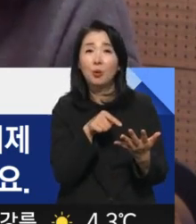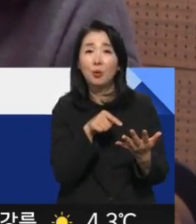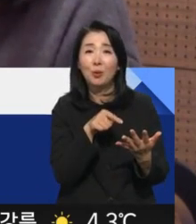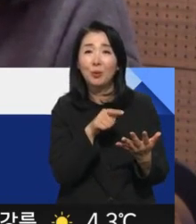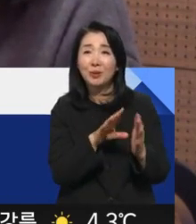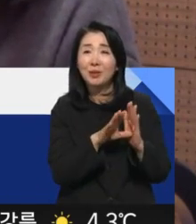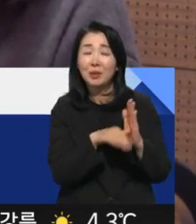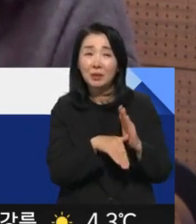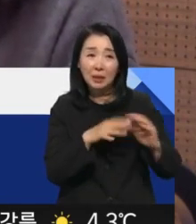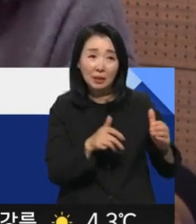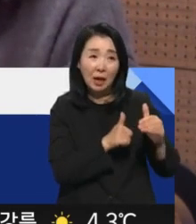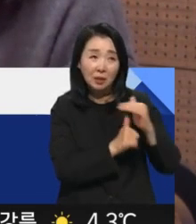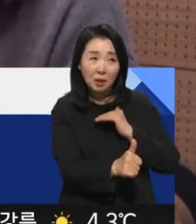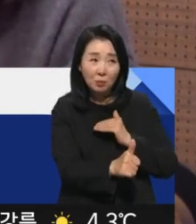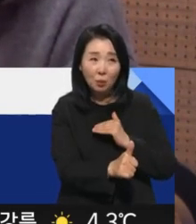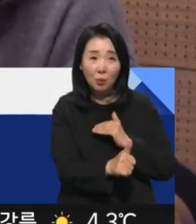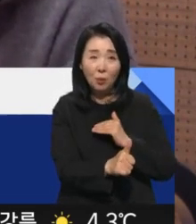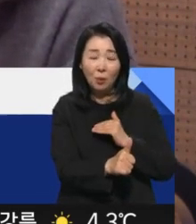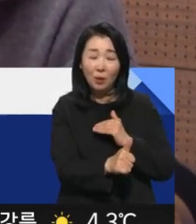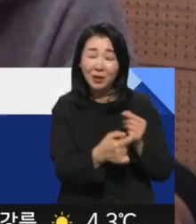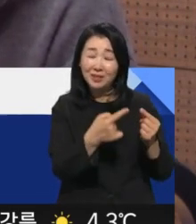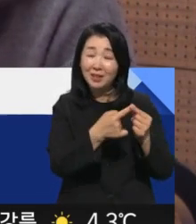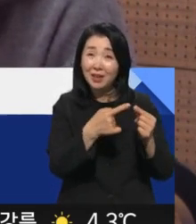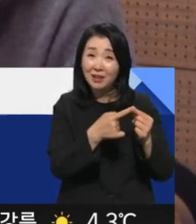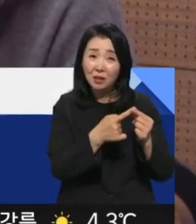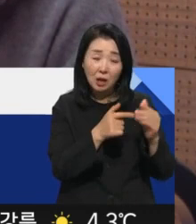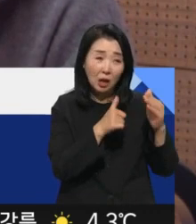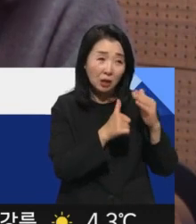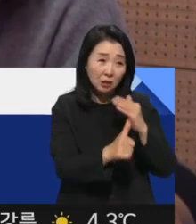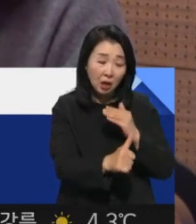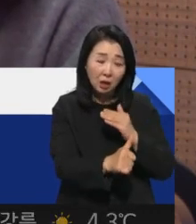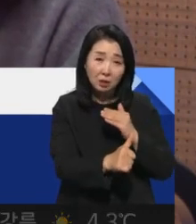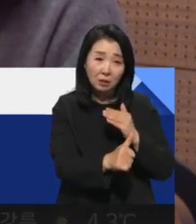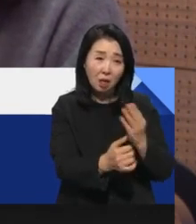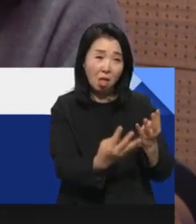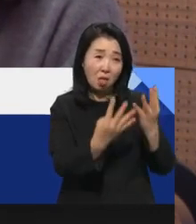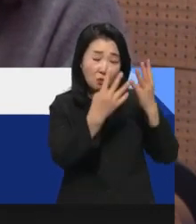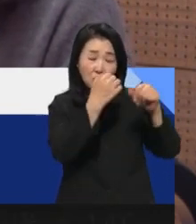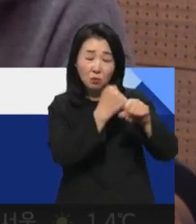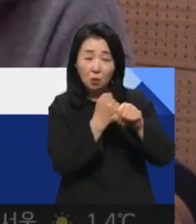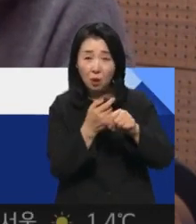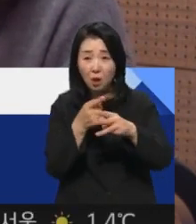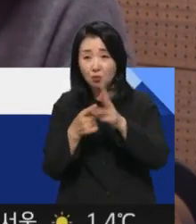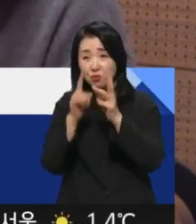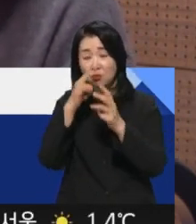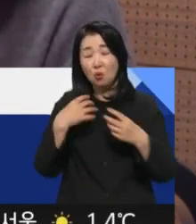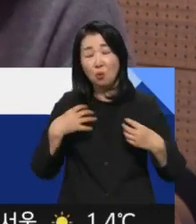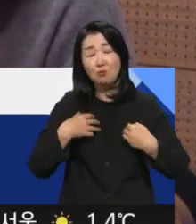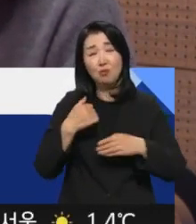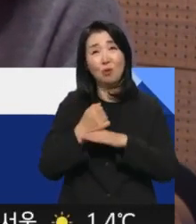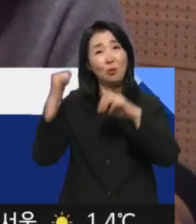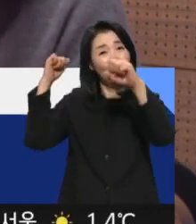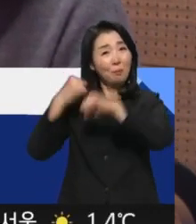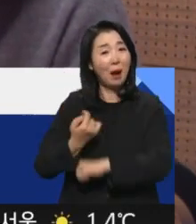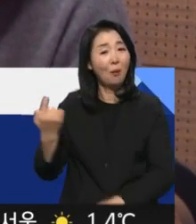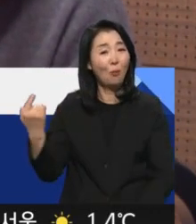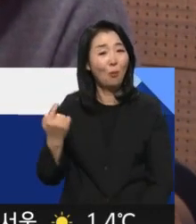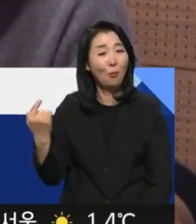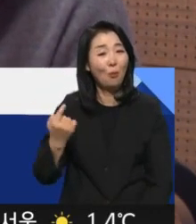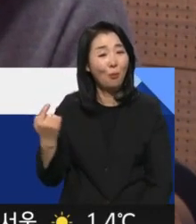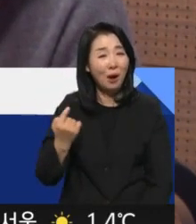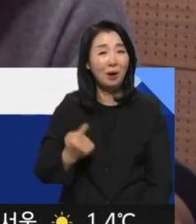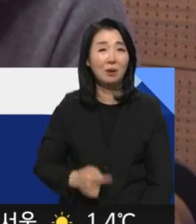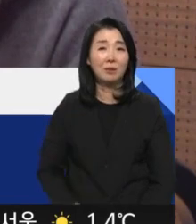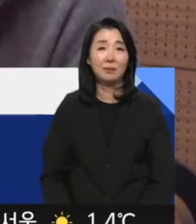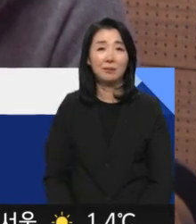이런 당대표를 제1야당의 당대표를 구속을 한다? 그거는 윤석열 정권의 몰락으로 바로 이어진다고 네, 볼